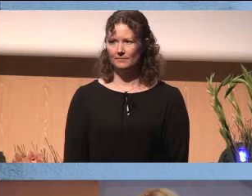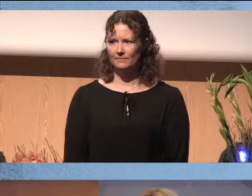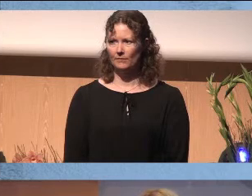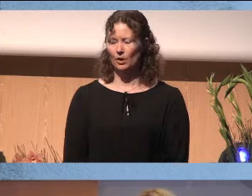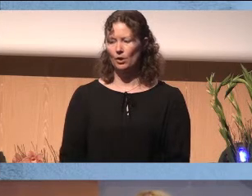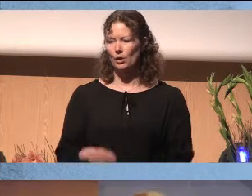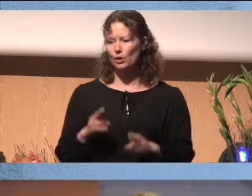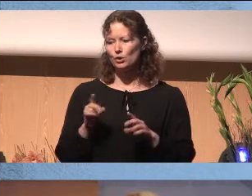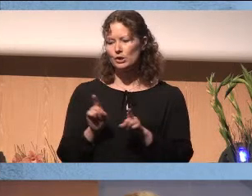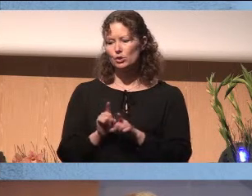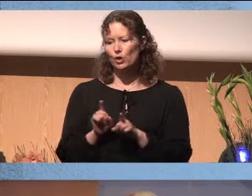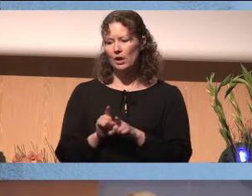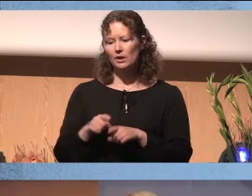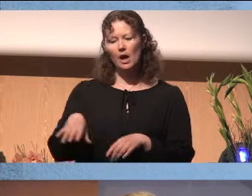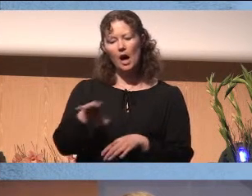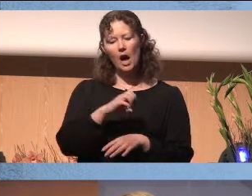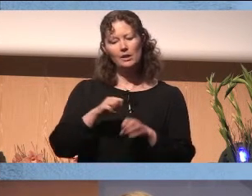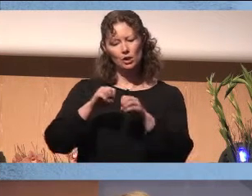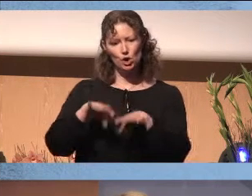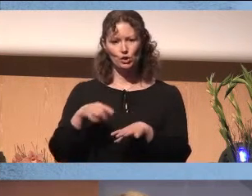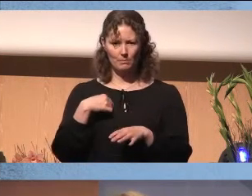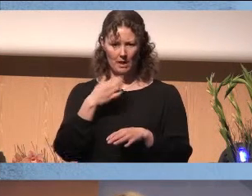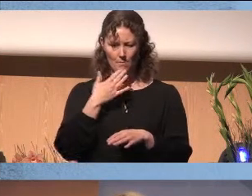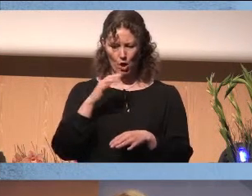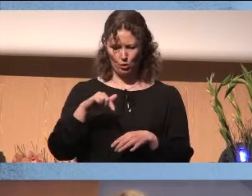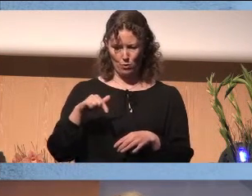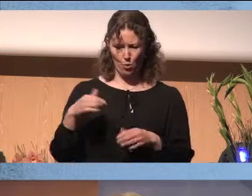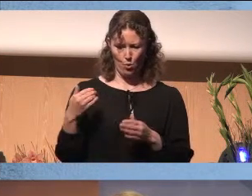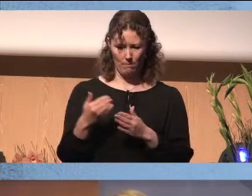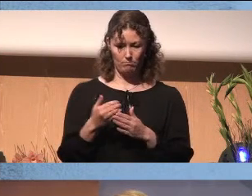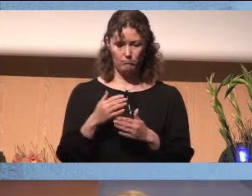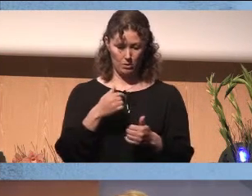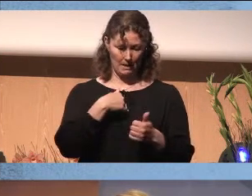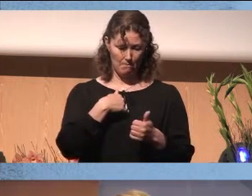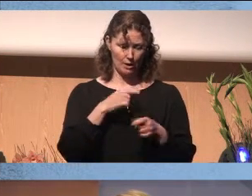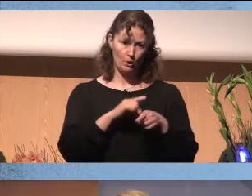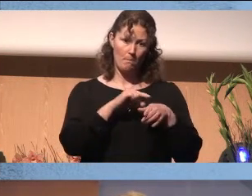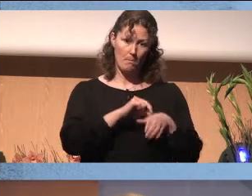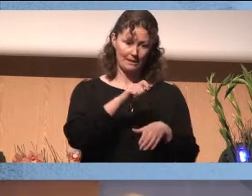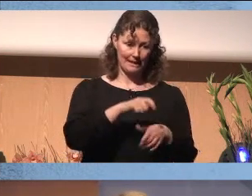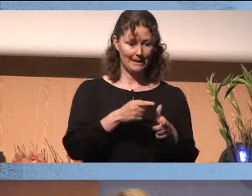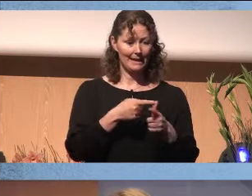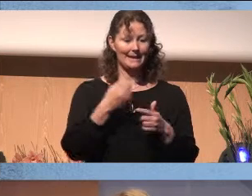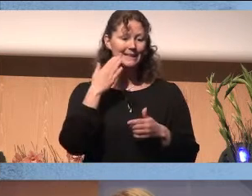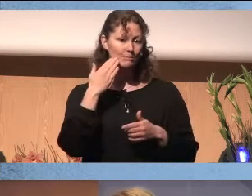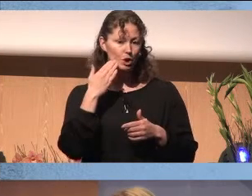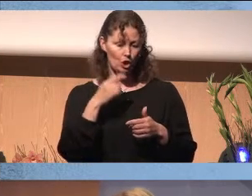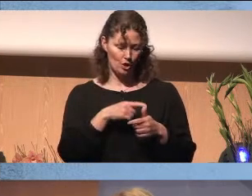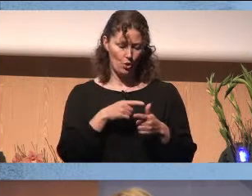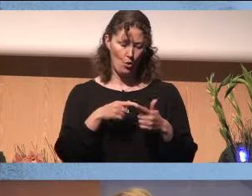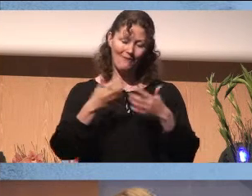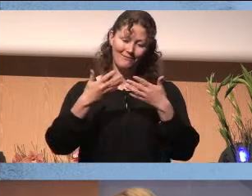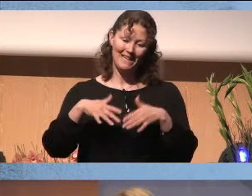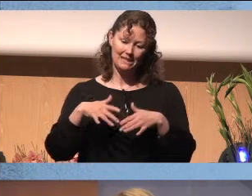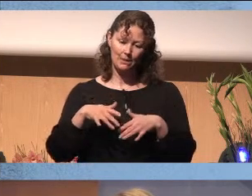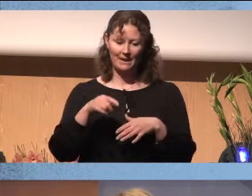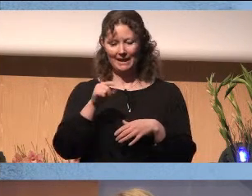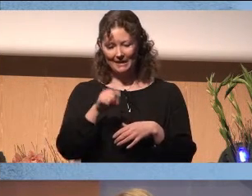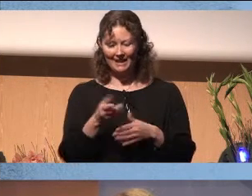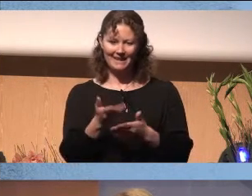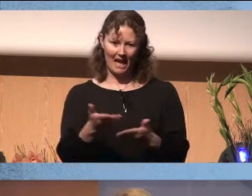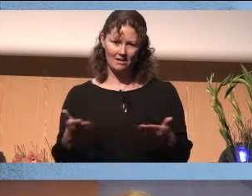Så det sånn at alle de løsningene jeg har snakket om nå, det meg som pasient eller innbygger, og den virksomheten eller den